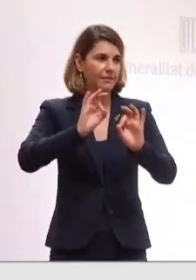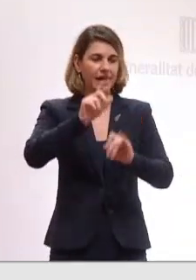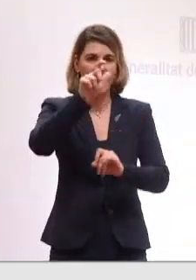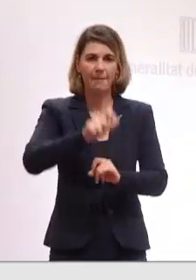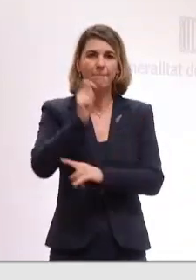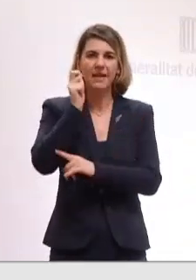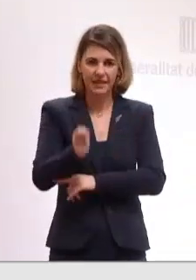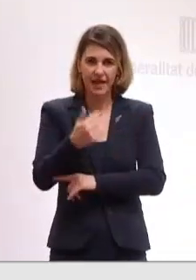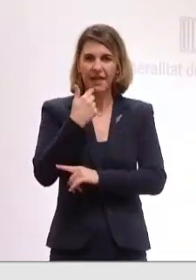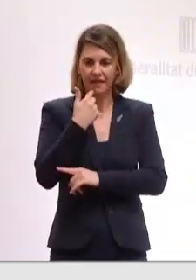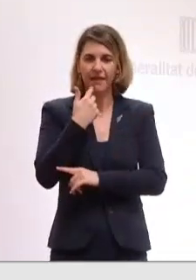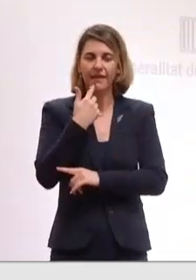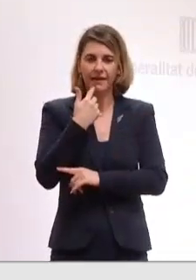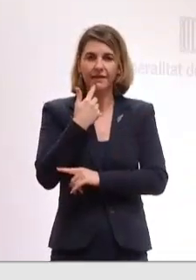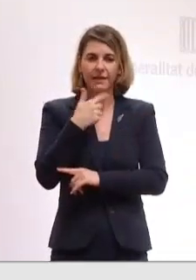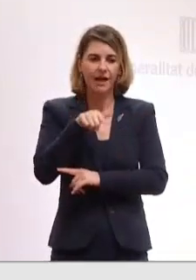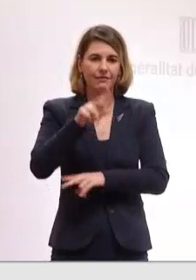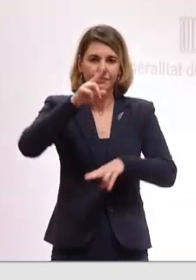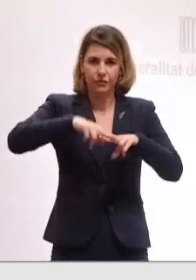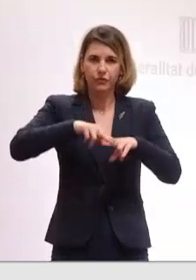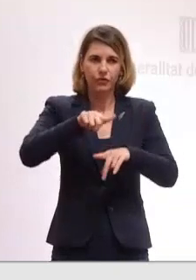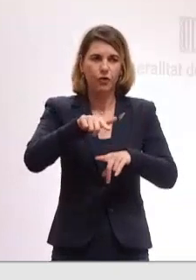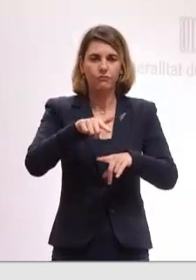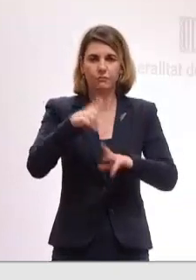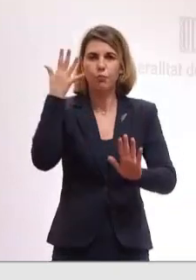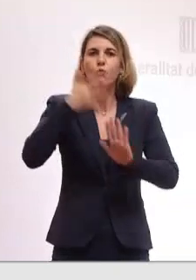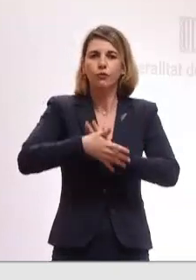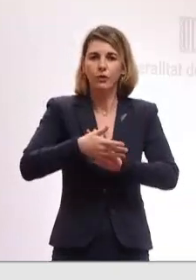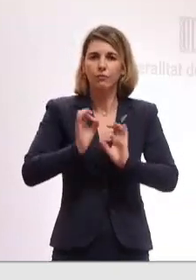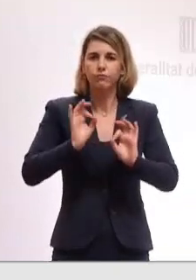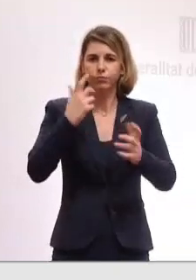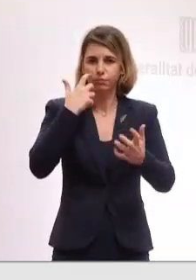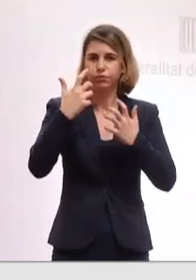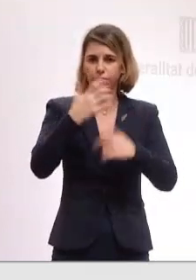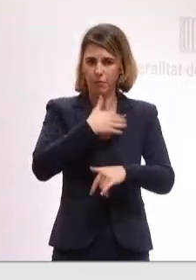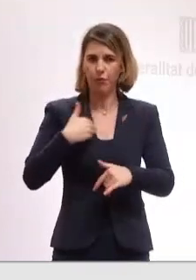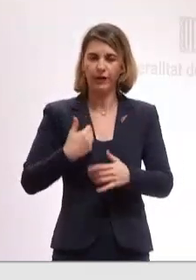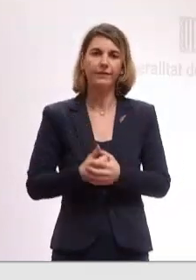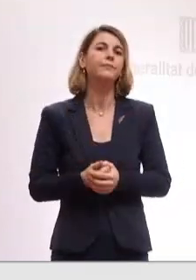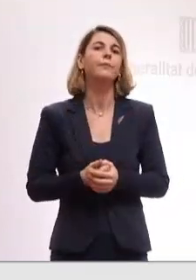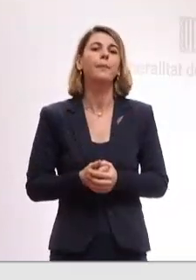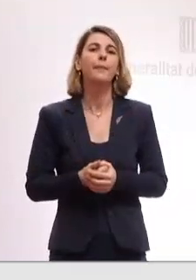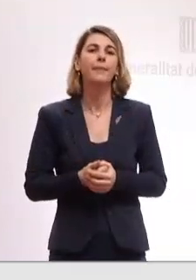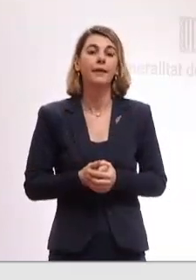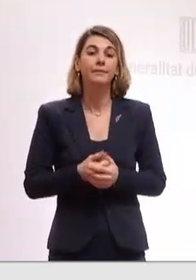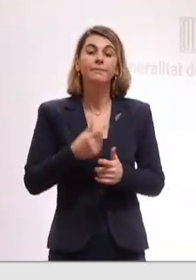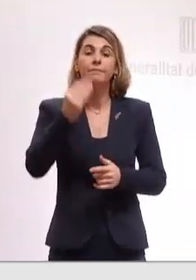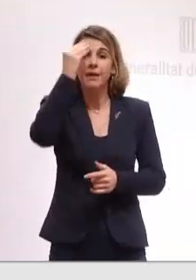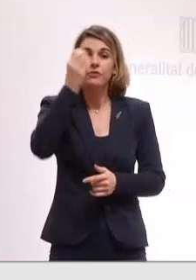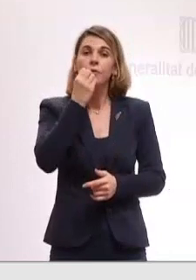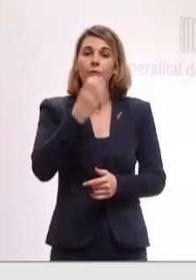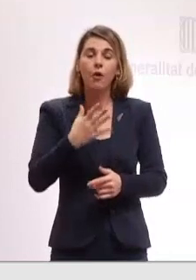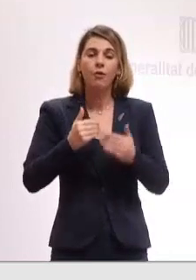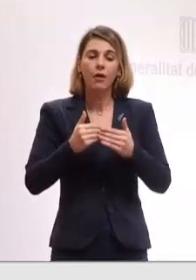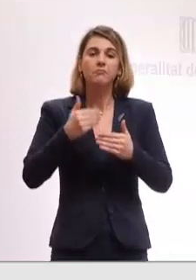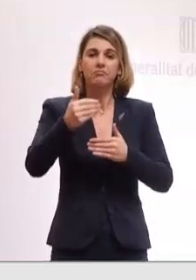magistrada, té un sentit que voldria subratllar. Crec que és bo que de tant en tant es